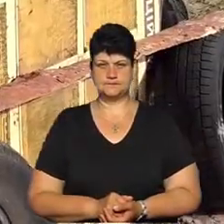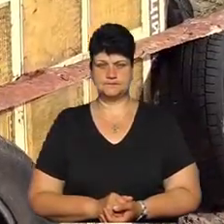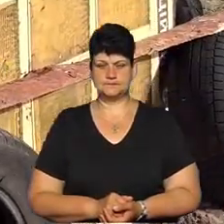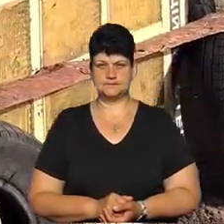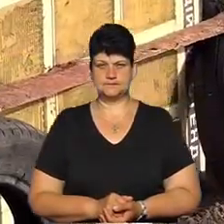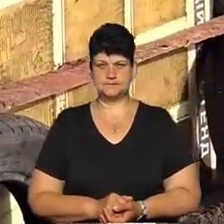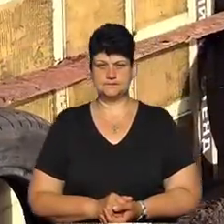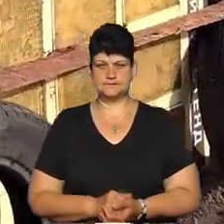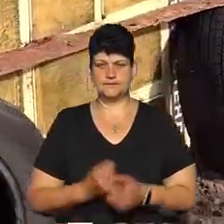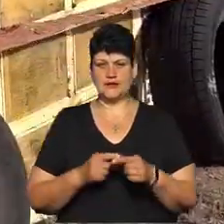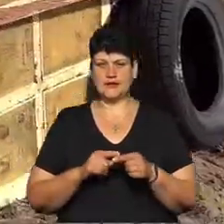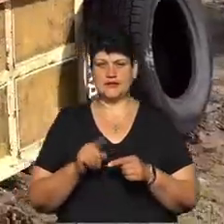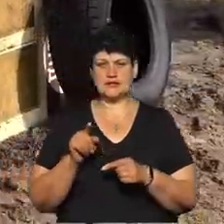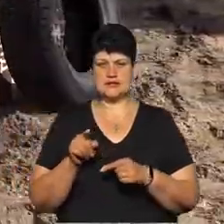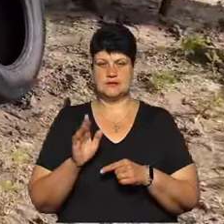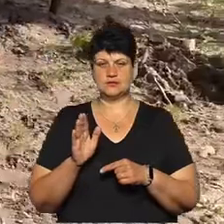Оце буде водій.